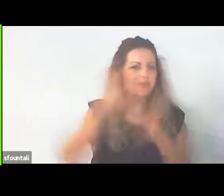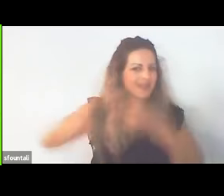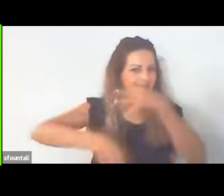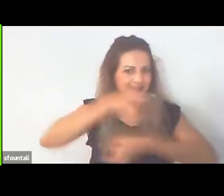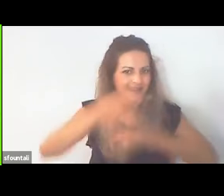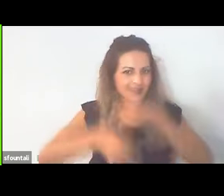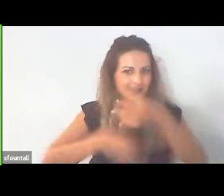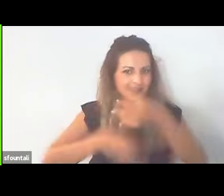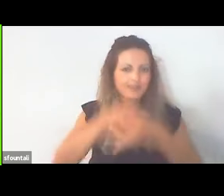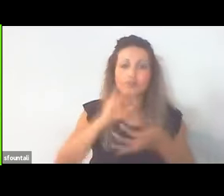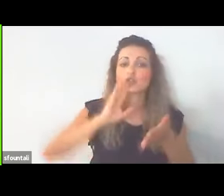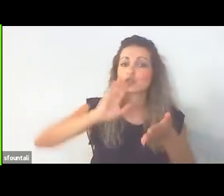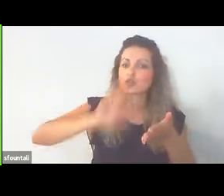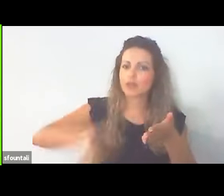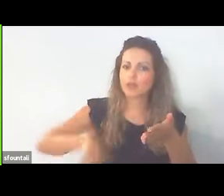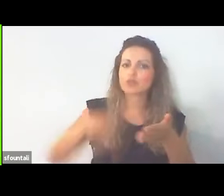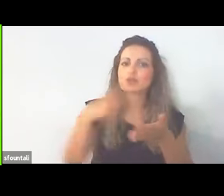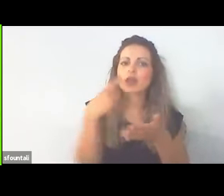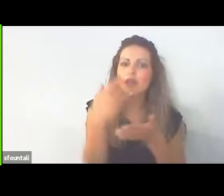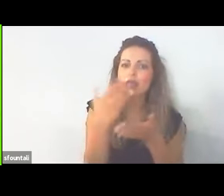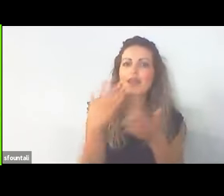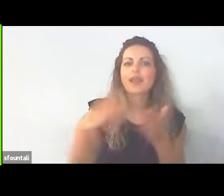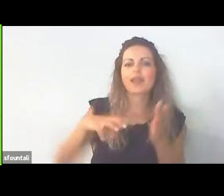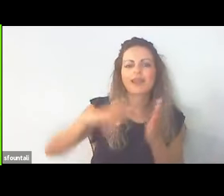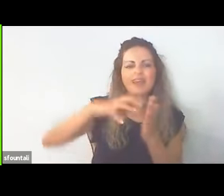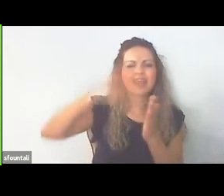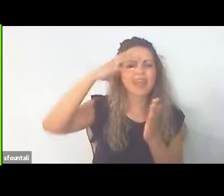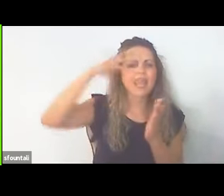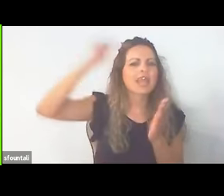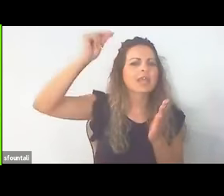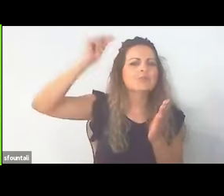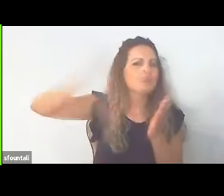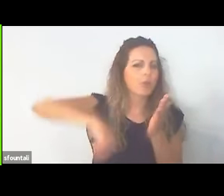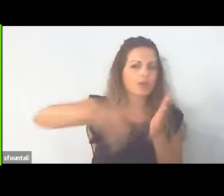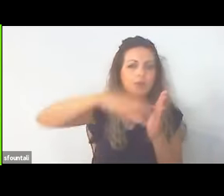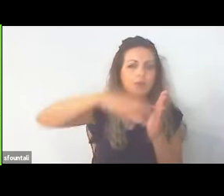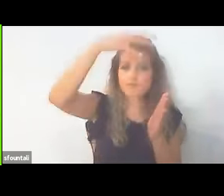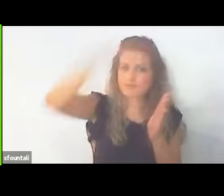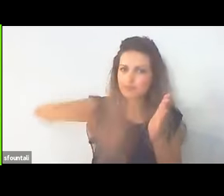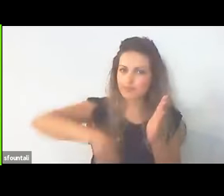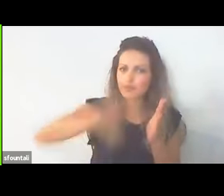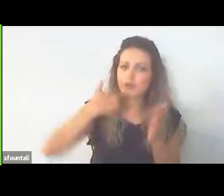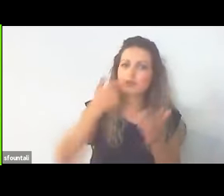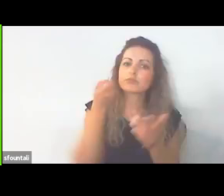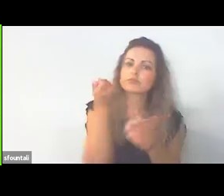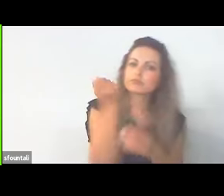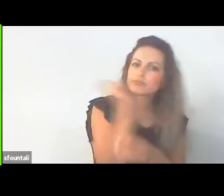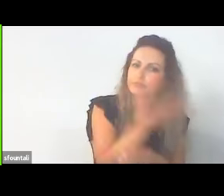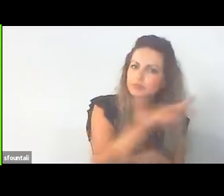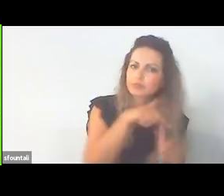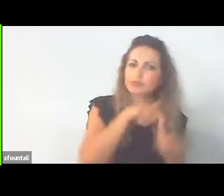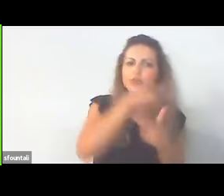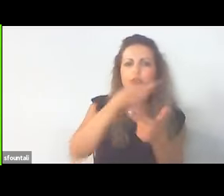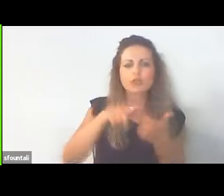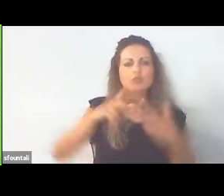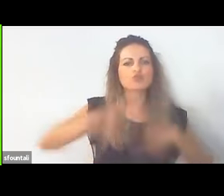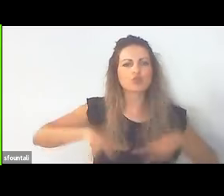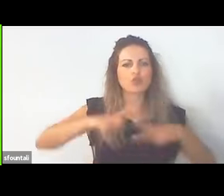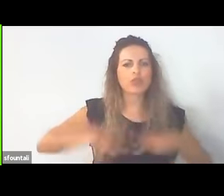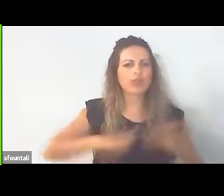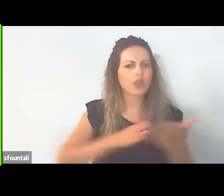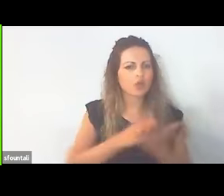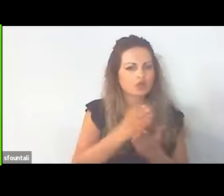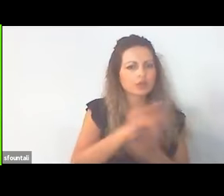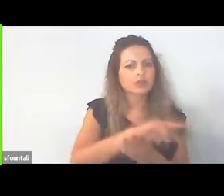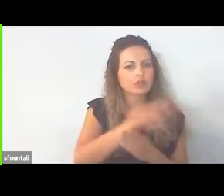κατέθεσε ένα εκτεταμένο υπόμνημα προς το Υπουργείο Δικαιοσύνης και τη δημόσια διαβούλευση που γινόταν τότε για την αλλαγή του ποινικού κώδικα. Το έδωσε